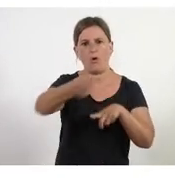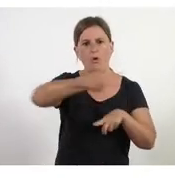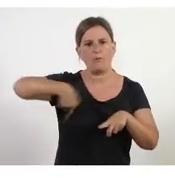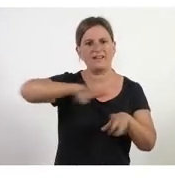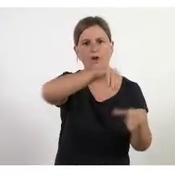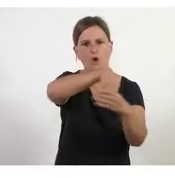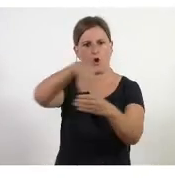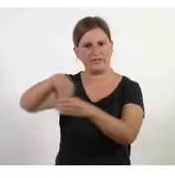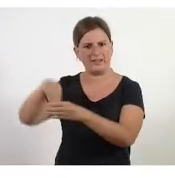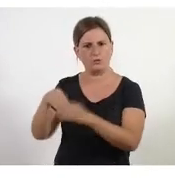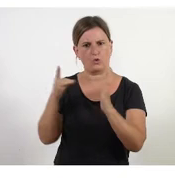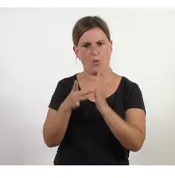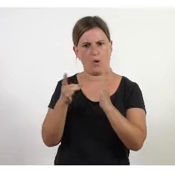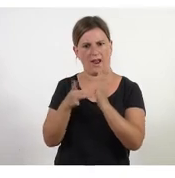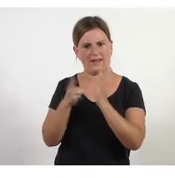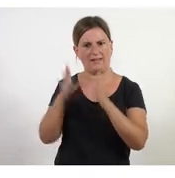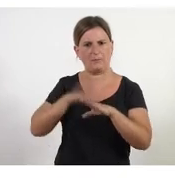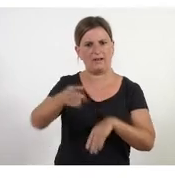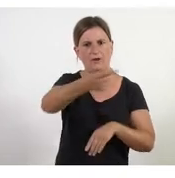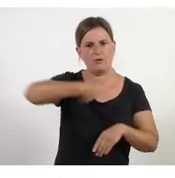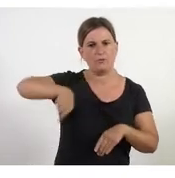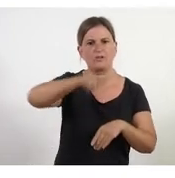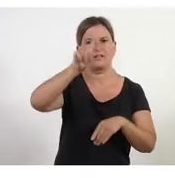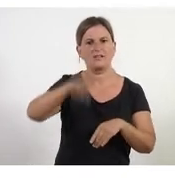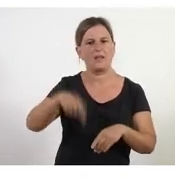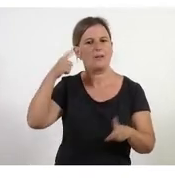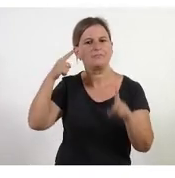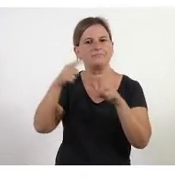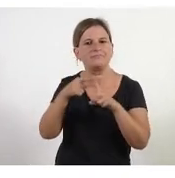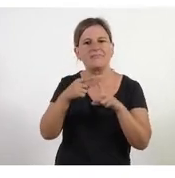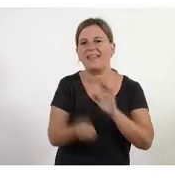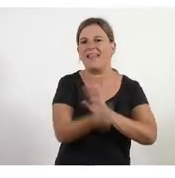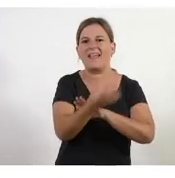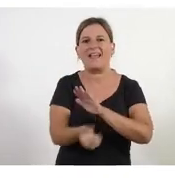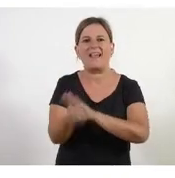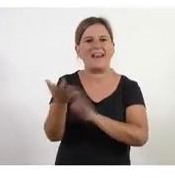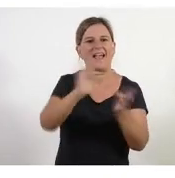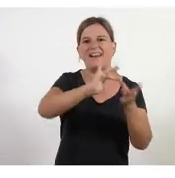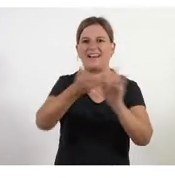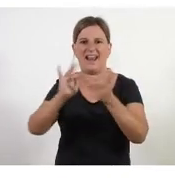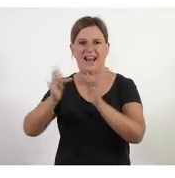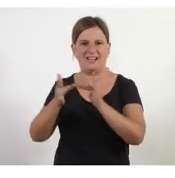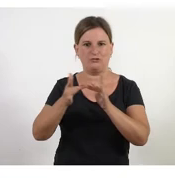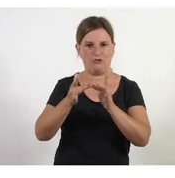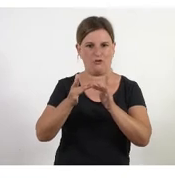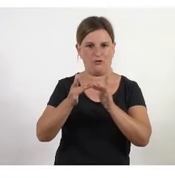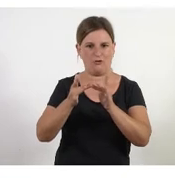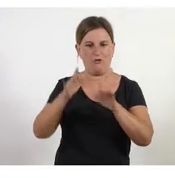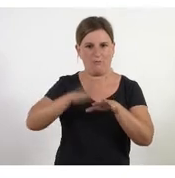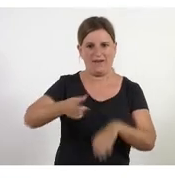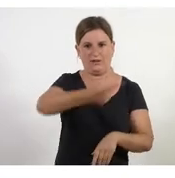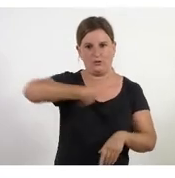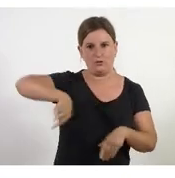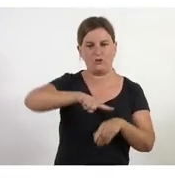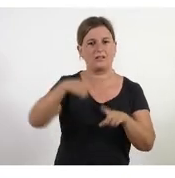siguin de qualitat per vosaltres i també crear espais de relació els uns amb els altres, perquè tot i